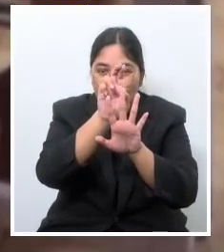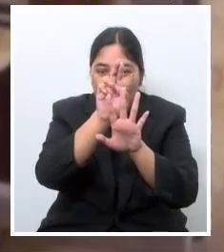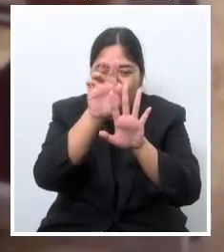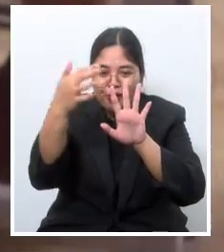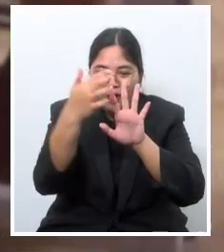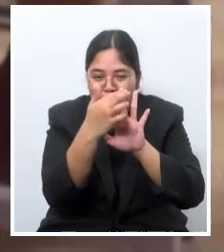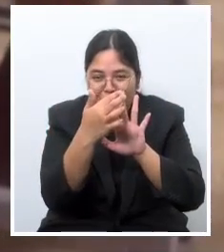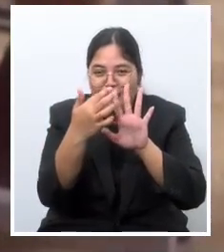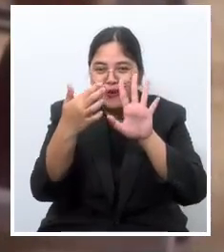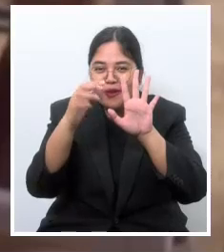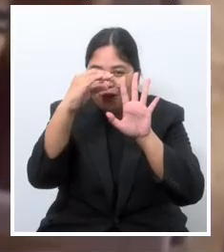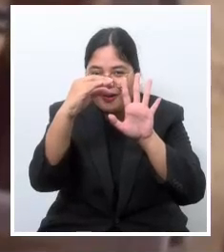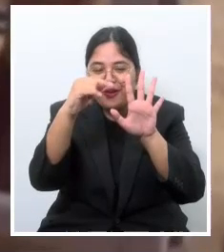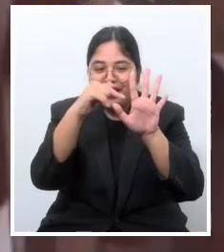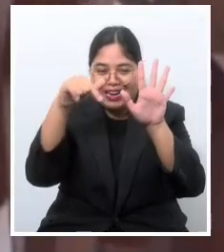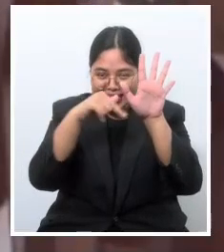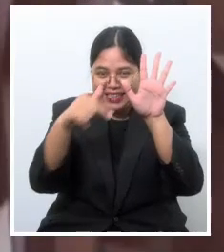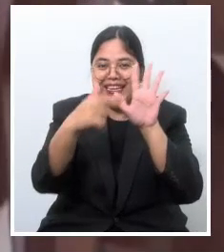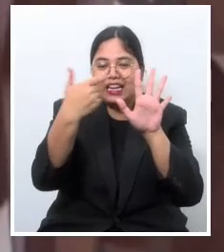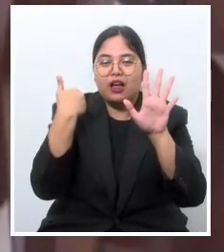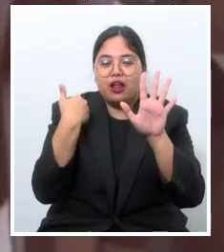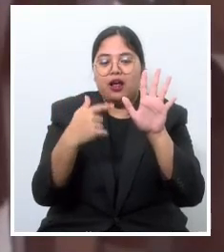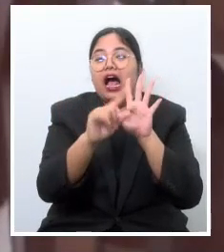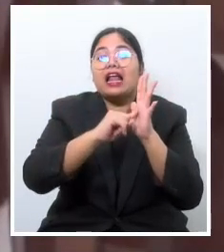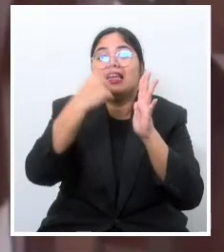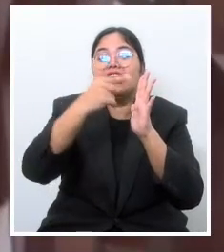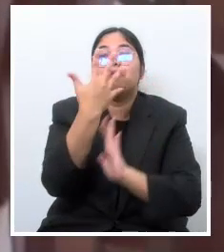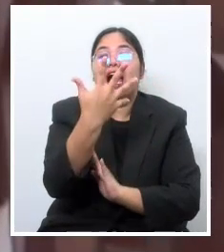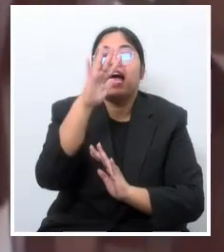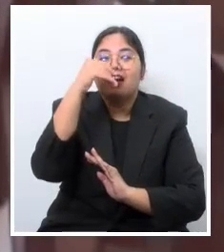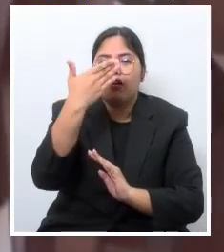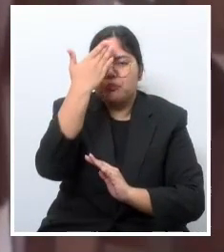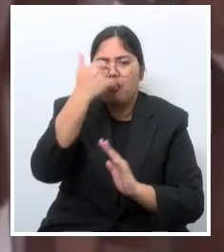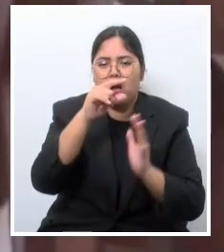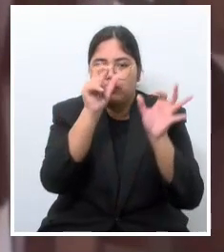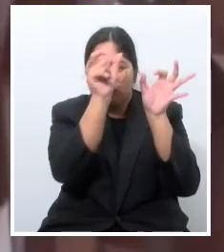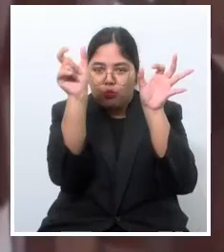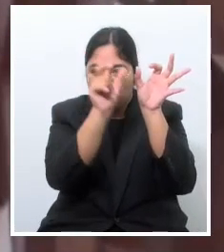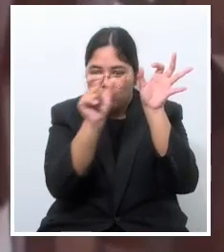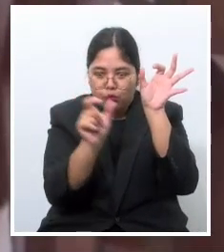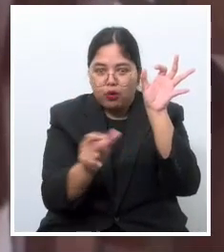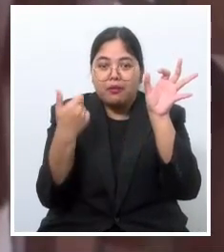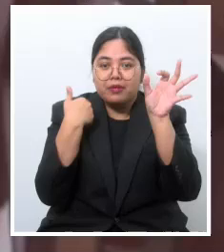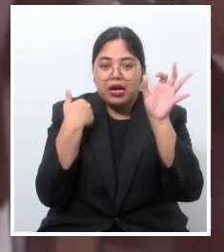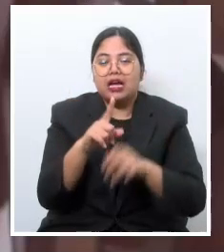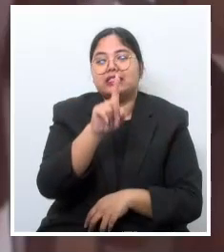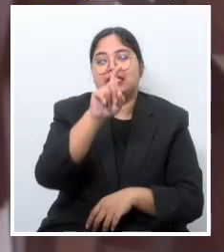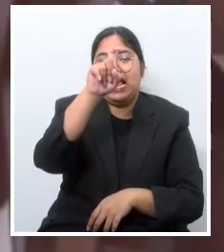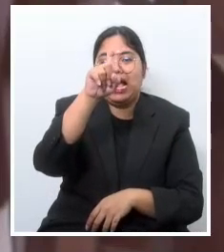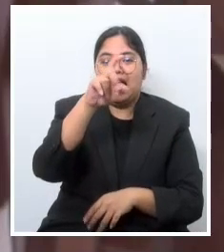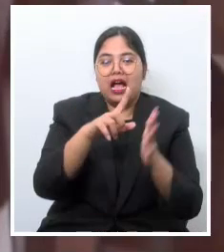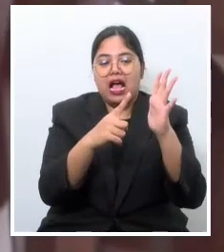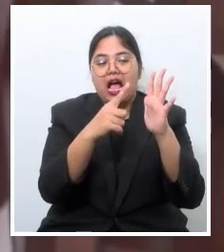ทำไมจึงต้องสอนสระ 5ตัวนี้ก่อนเนื่องจากสระแต่ละตัวนั้นจะอยู่คนละที่ยกตัวอย่างเช่นอ่าสระอาจะอยู่หลัง